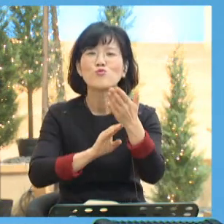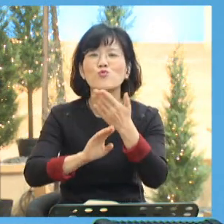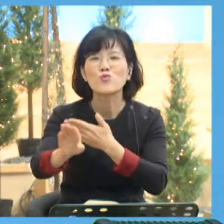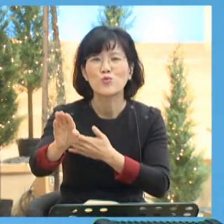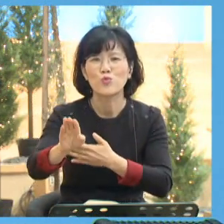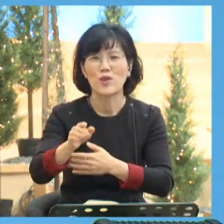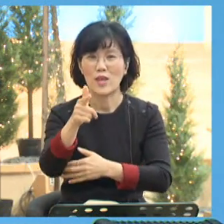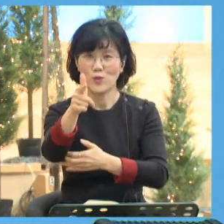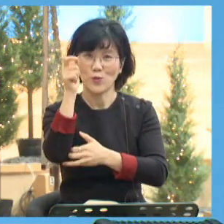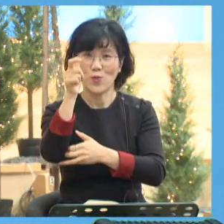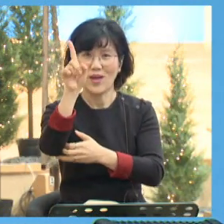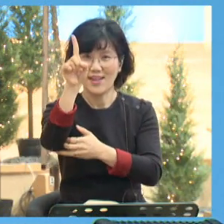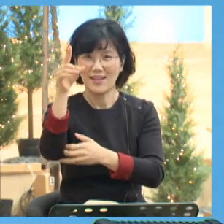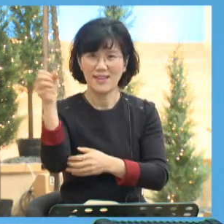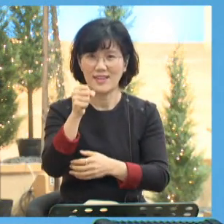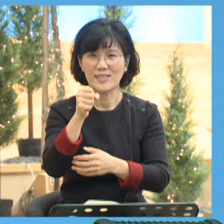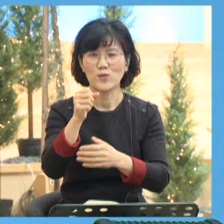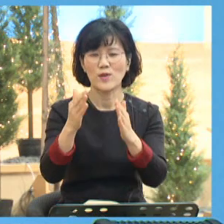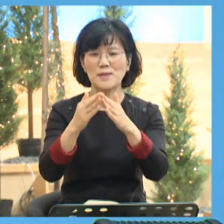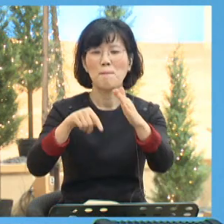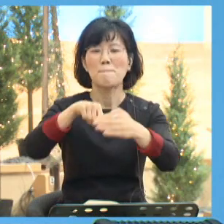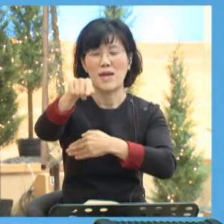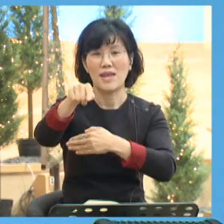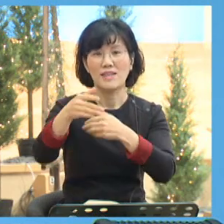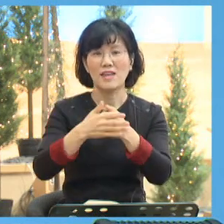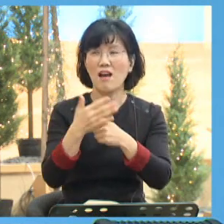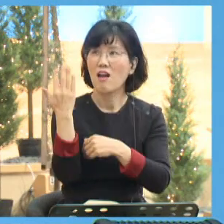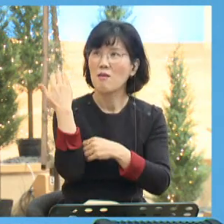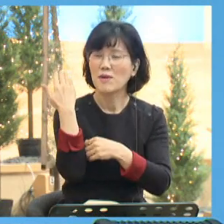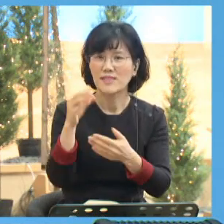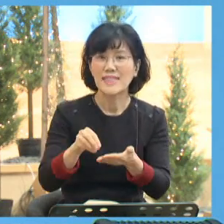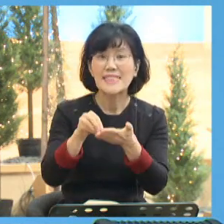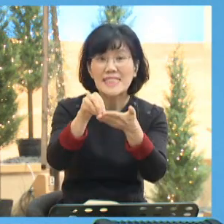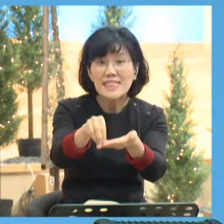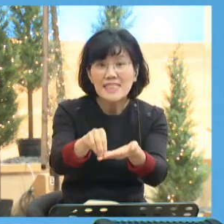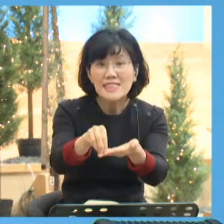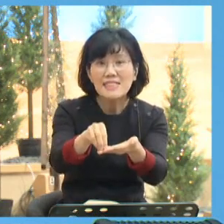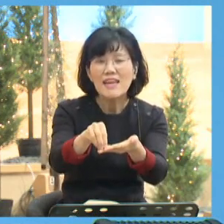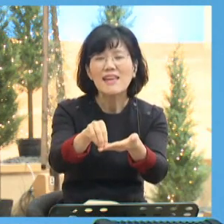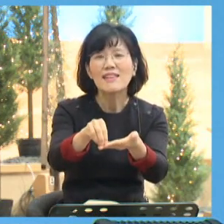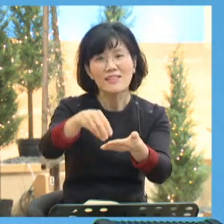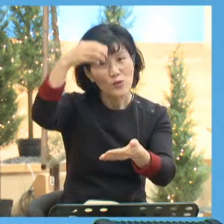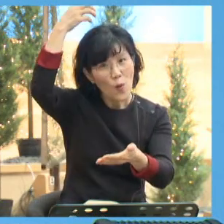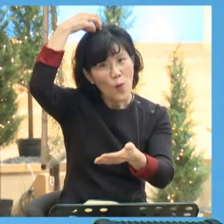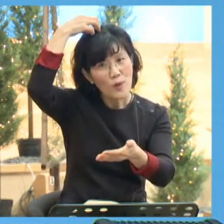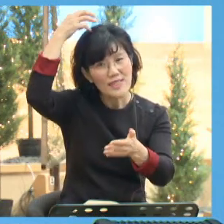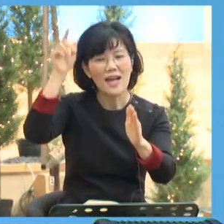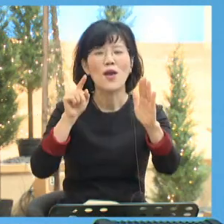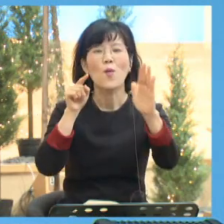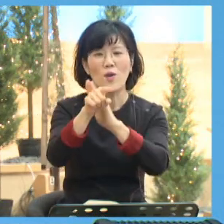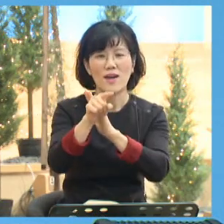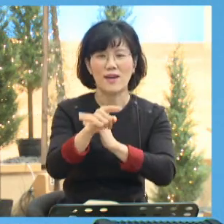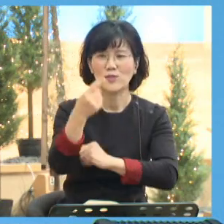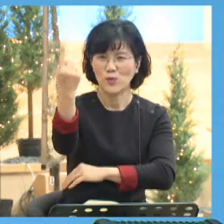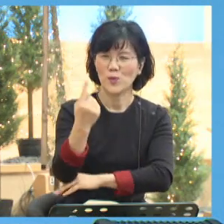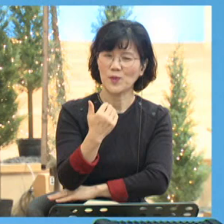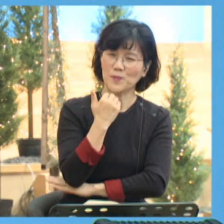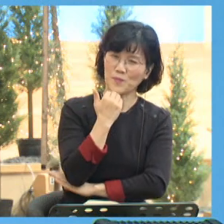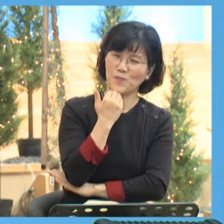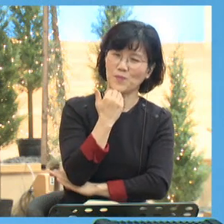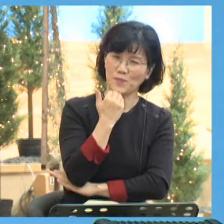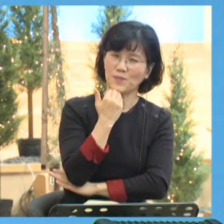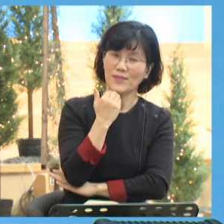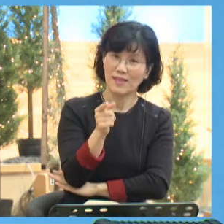집을 나갑니다 그리고 얼마 전에 겨우 취직한 회사의 옥상에 올라 가지고 누가 오기를 기다려